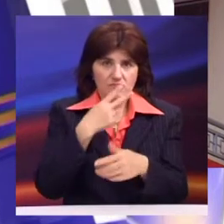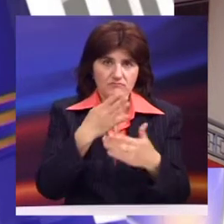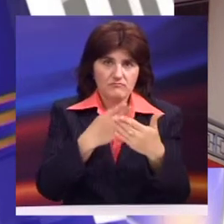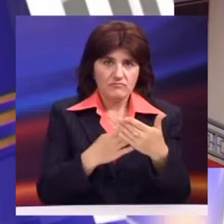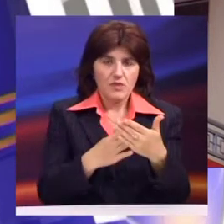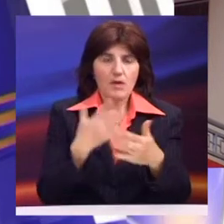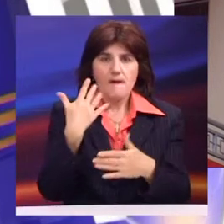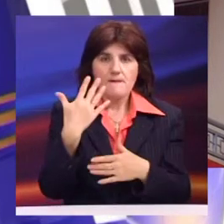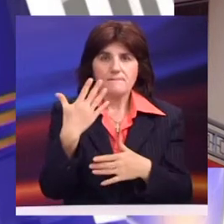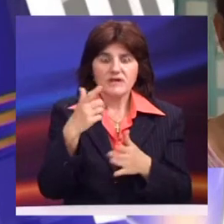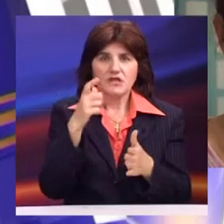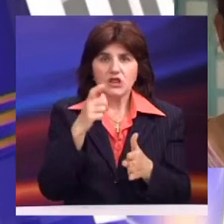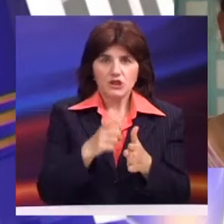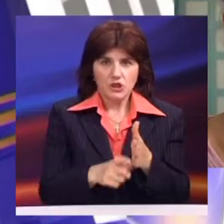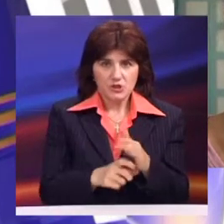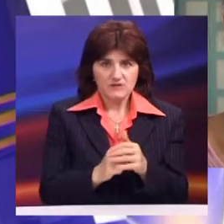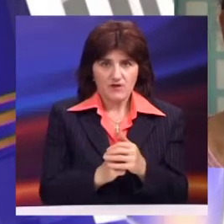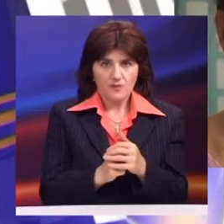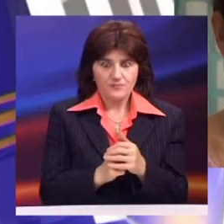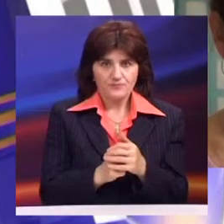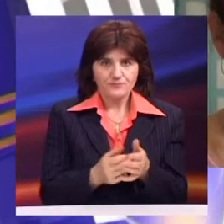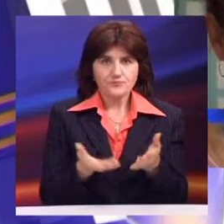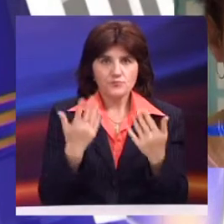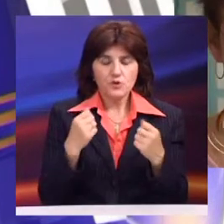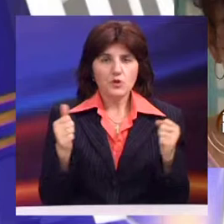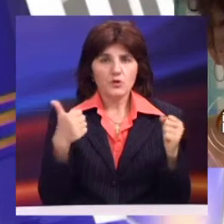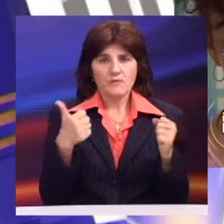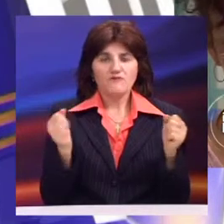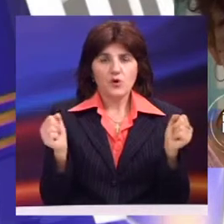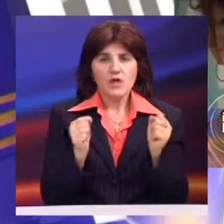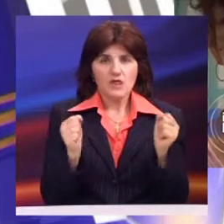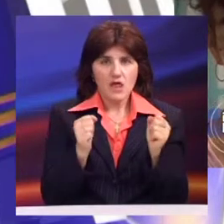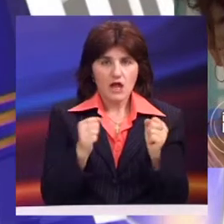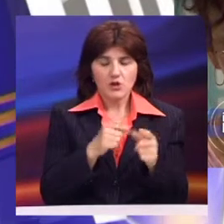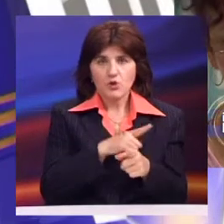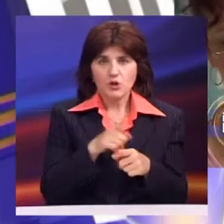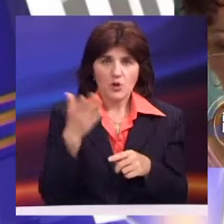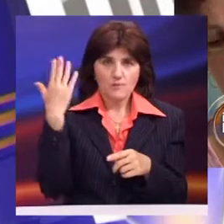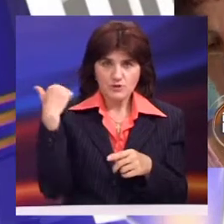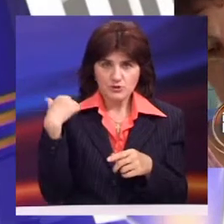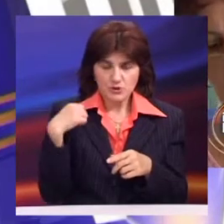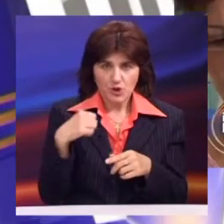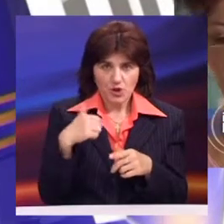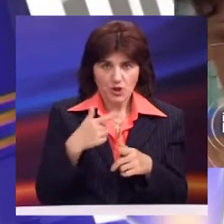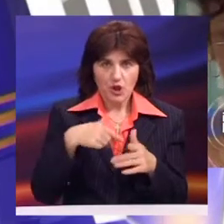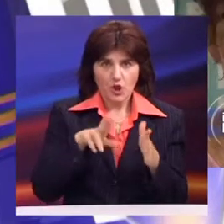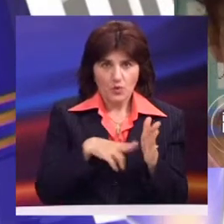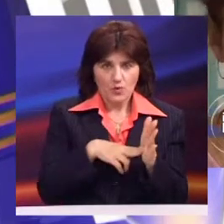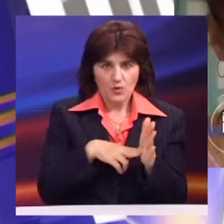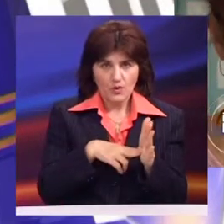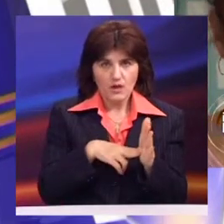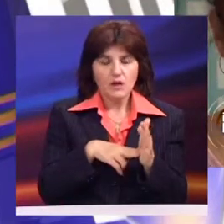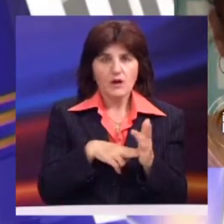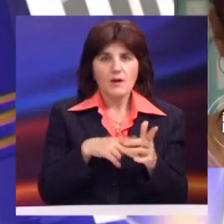U odnosu na prošlu godinu, ovaj period od 1. januara do 1.